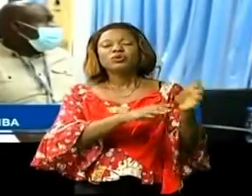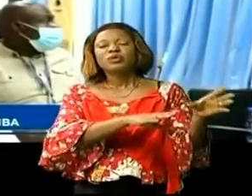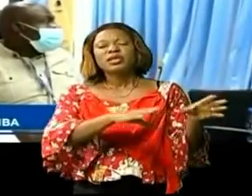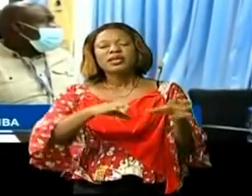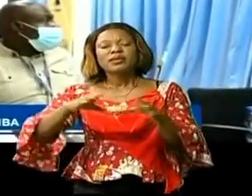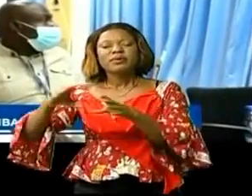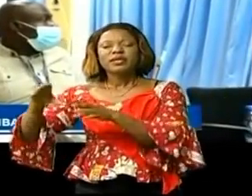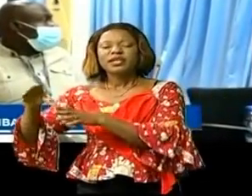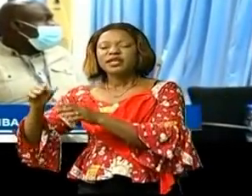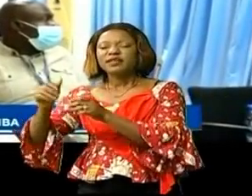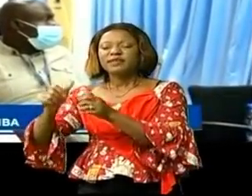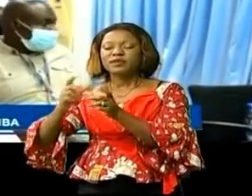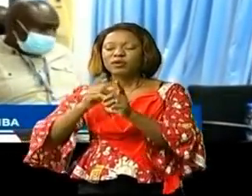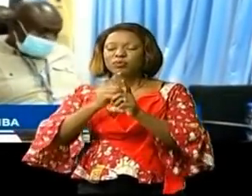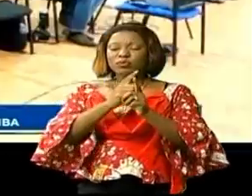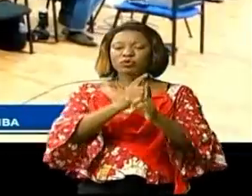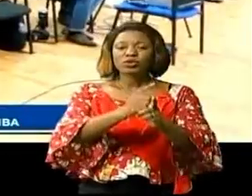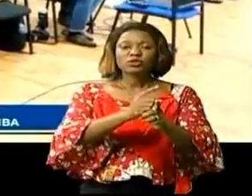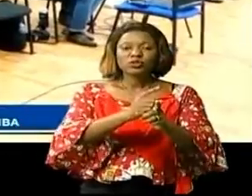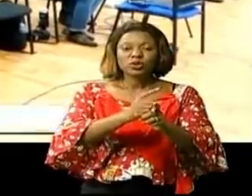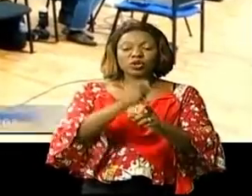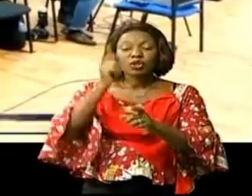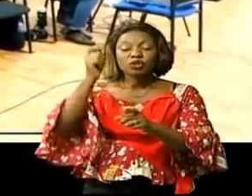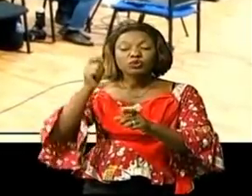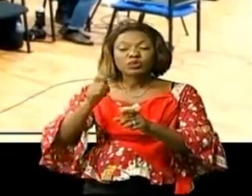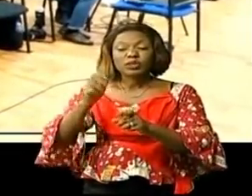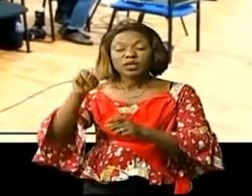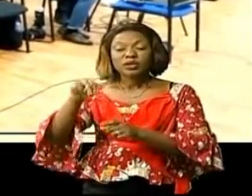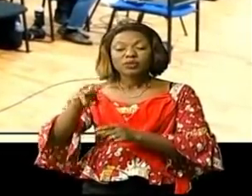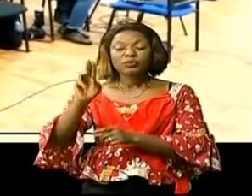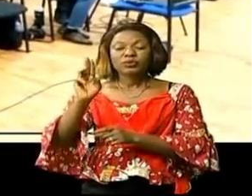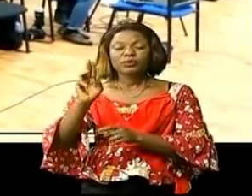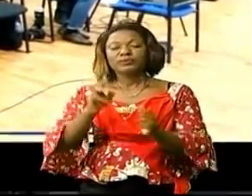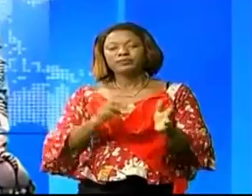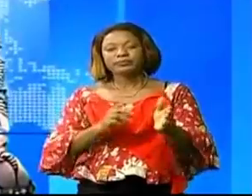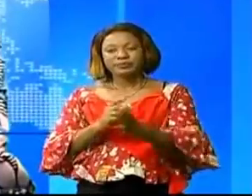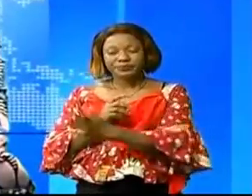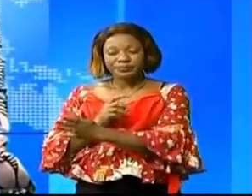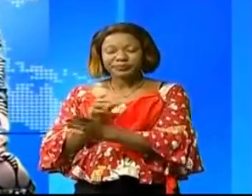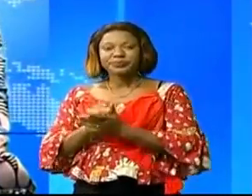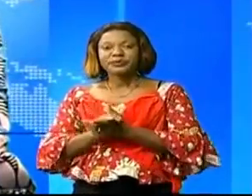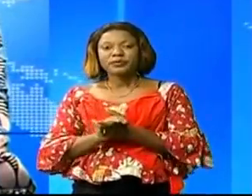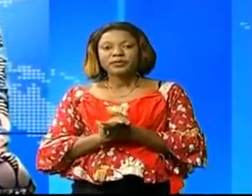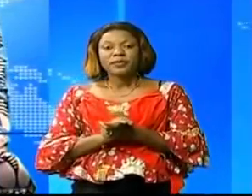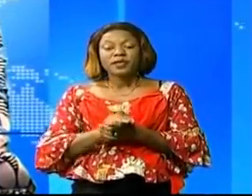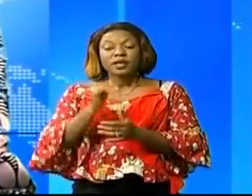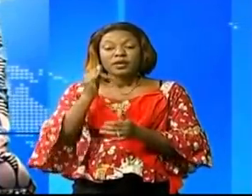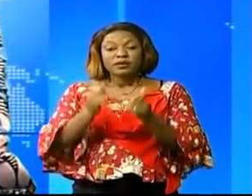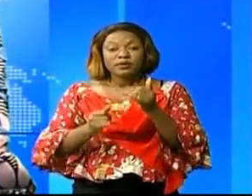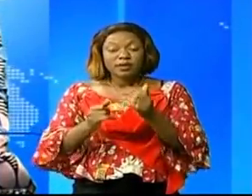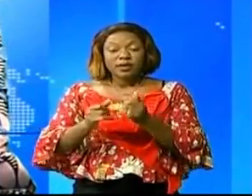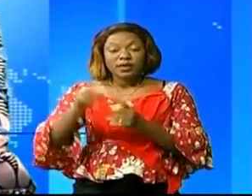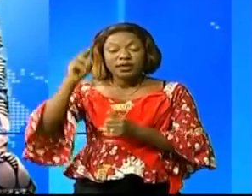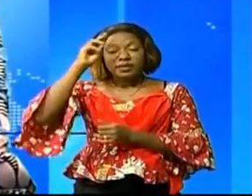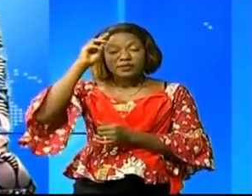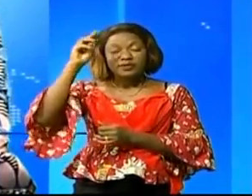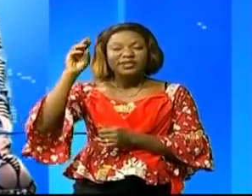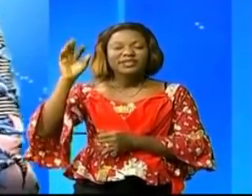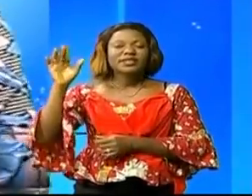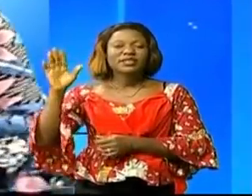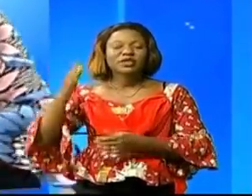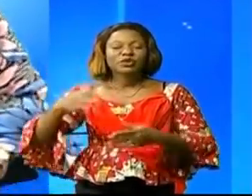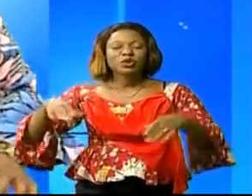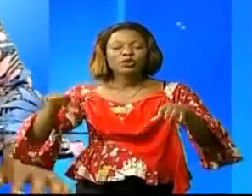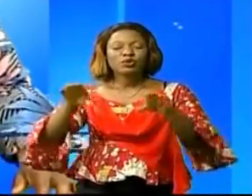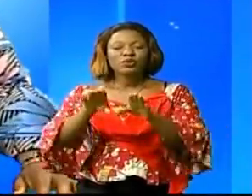la protection des casques bleus suite à des multiples attaques de la CODECO. Enfin, l'Université de Kinshasa a clôturé